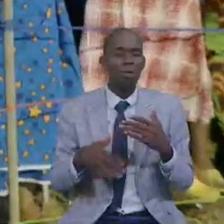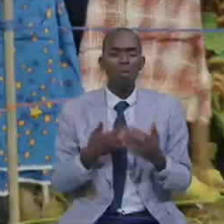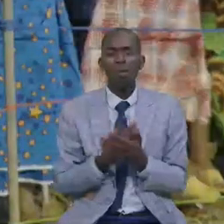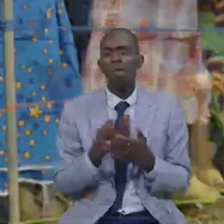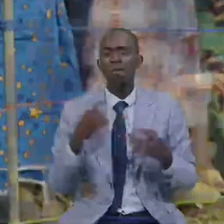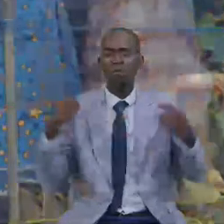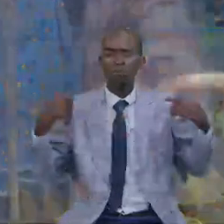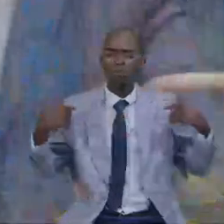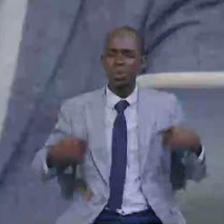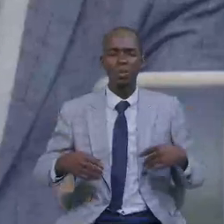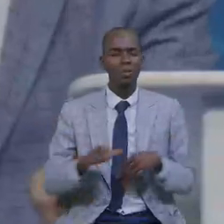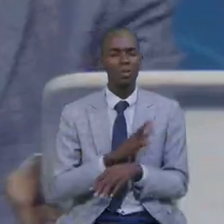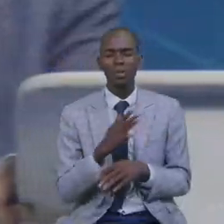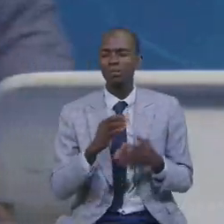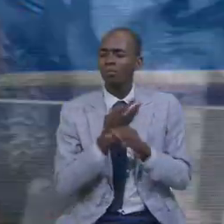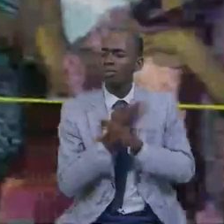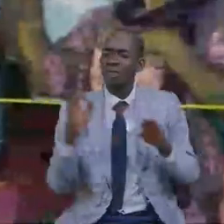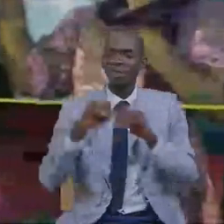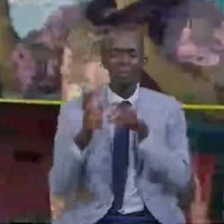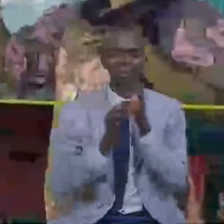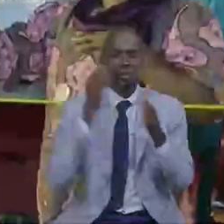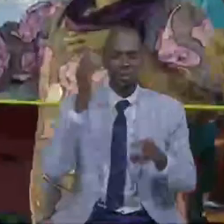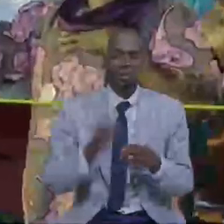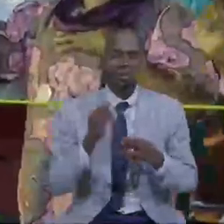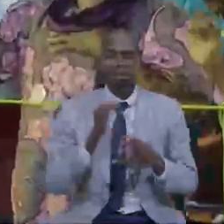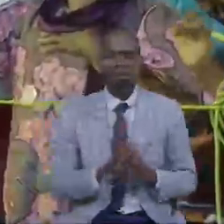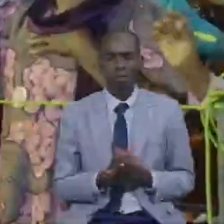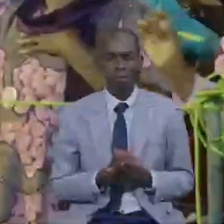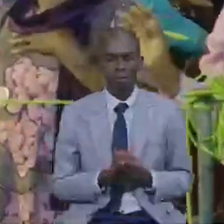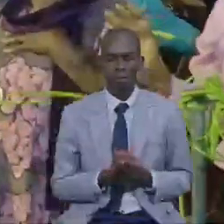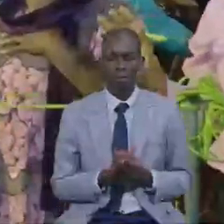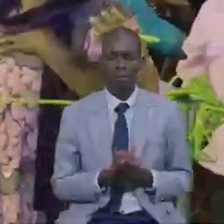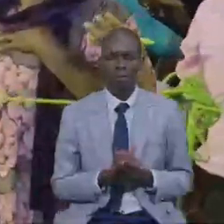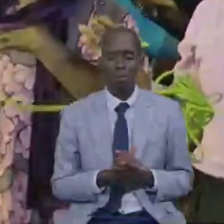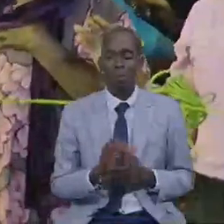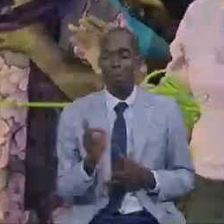de toutes ces choses douloureuses au nom de Jésus